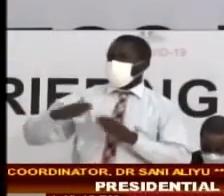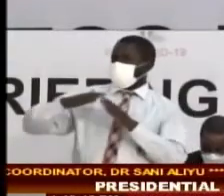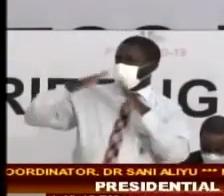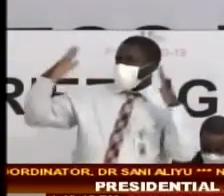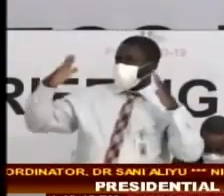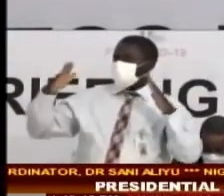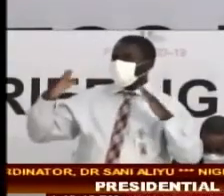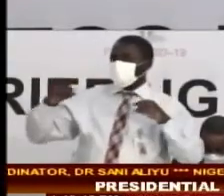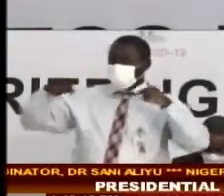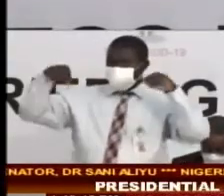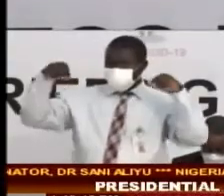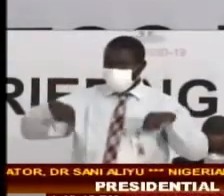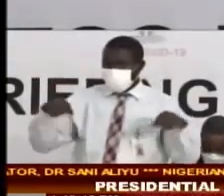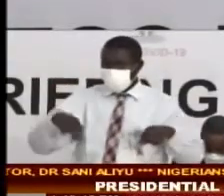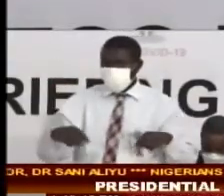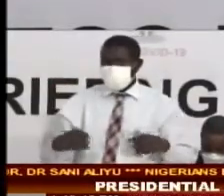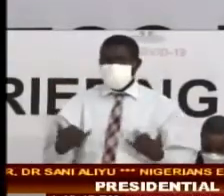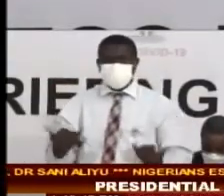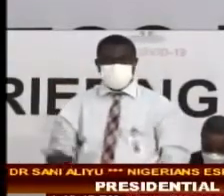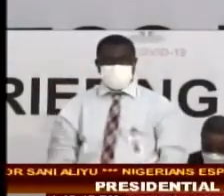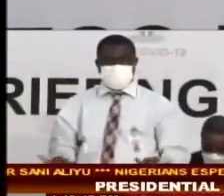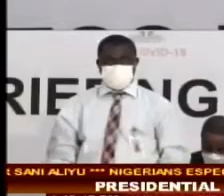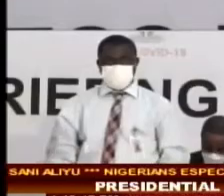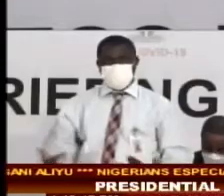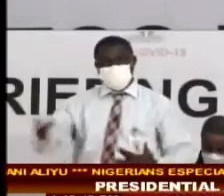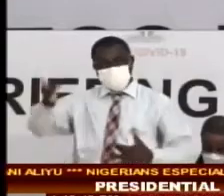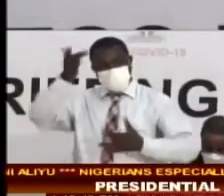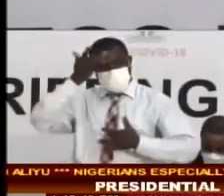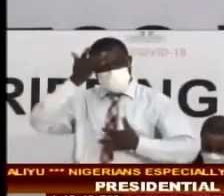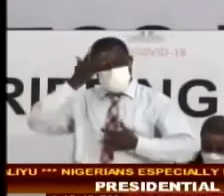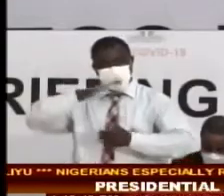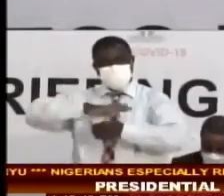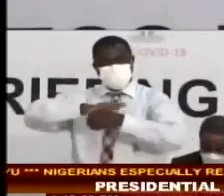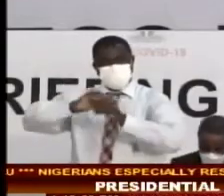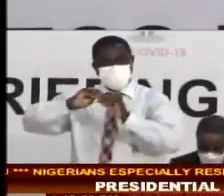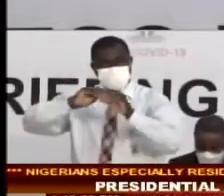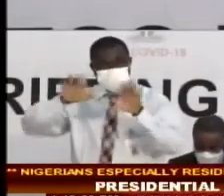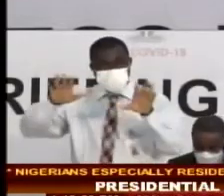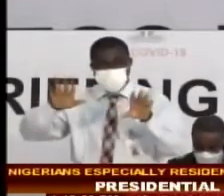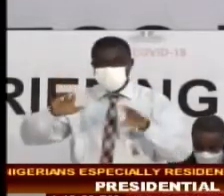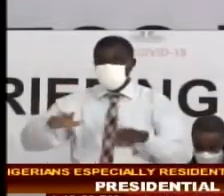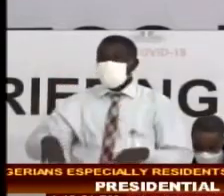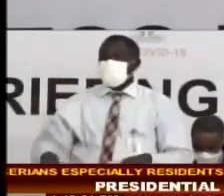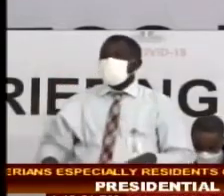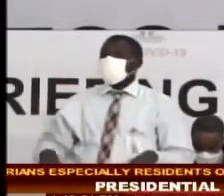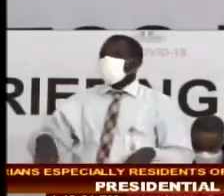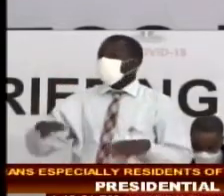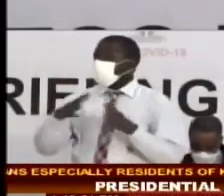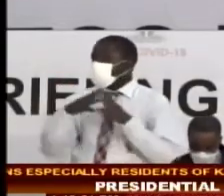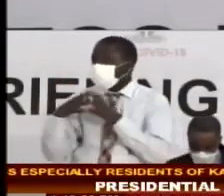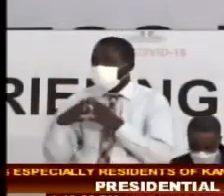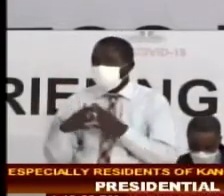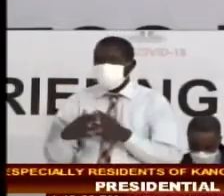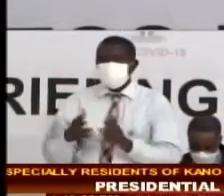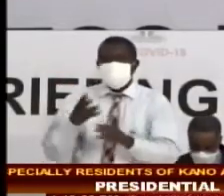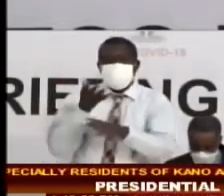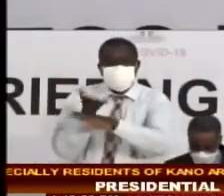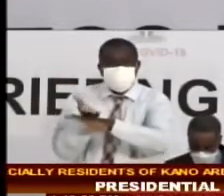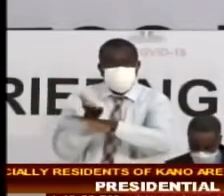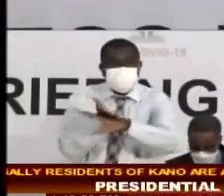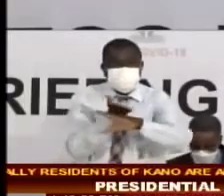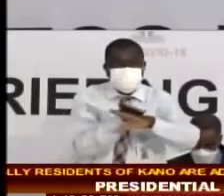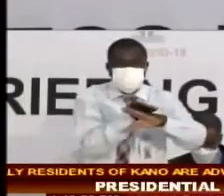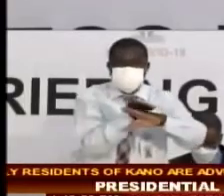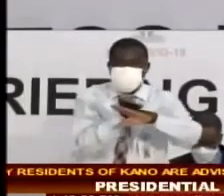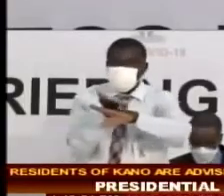zarrar cutan corona ta tasa America a gaba. Yanzu America tana karɓan, tana neman taimako a ko'ina da ƙasashen da suka kaita